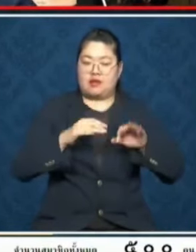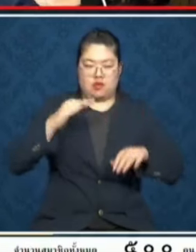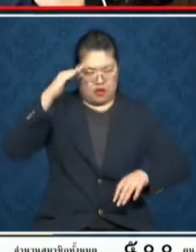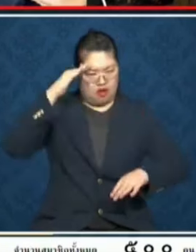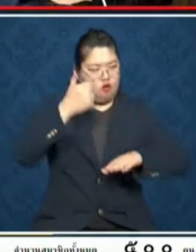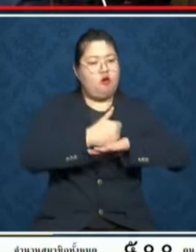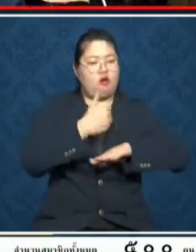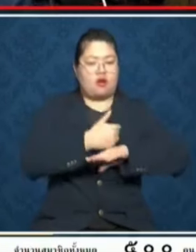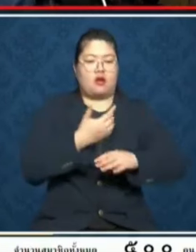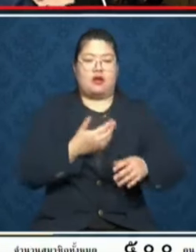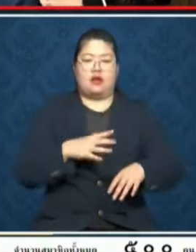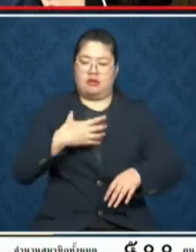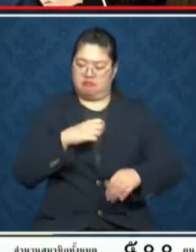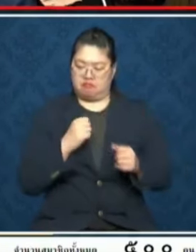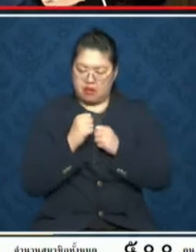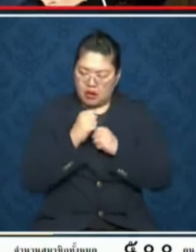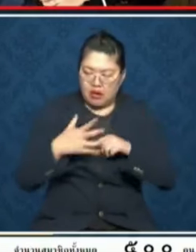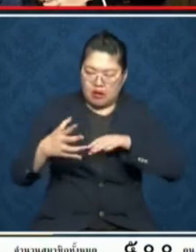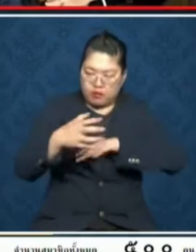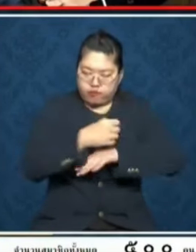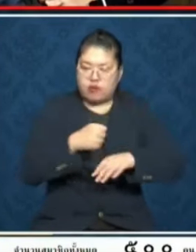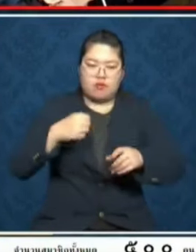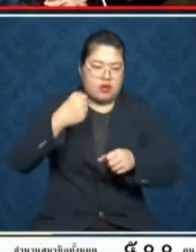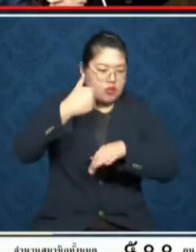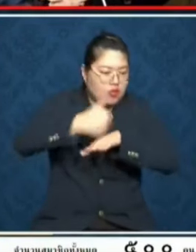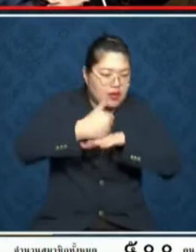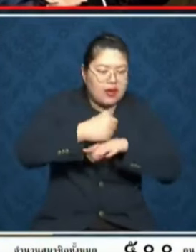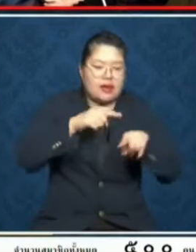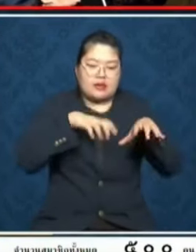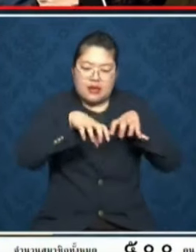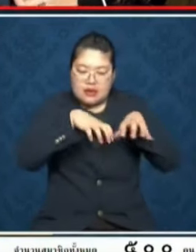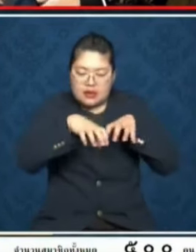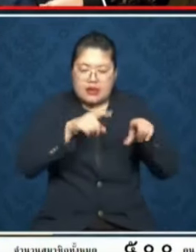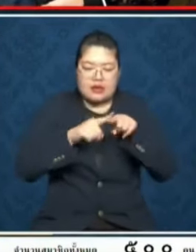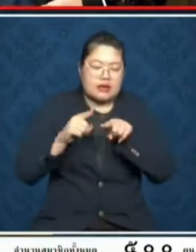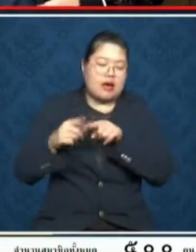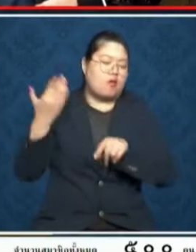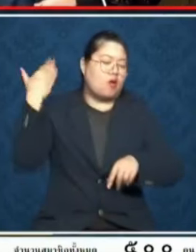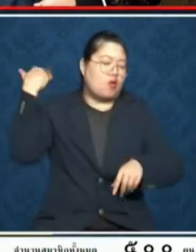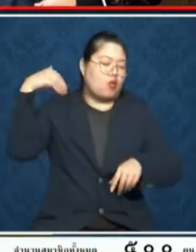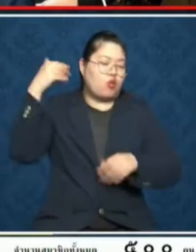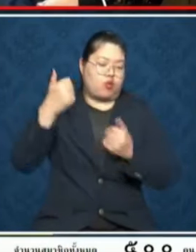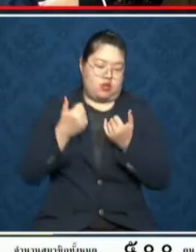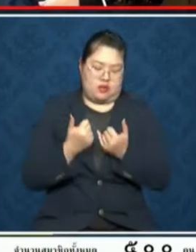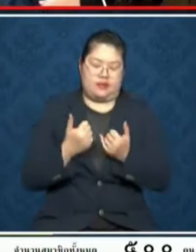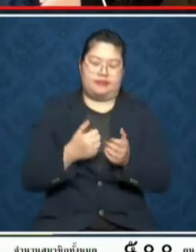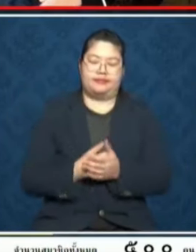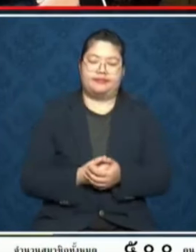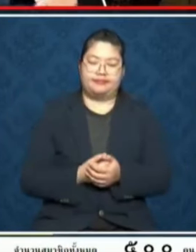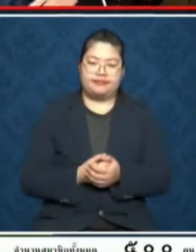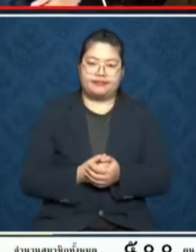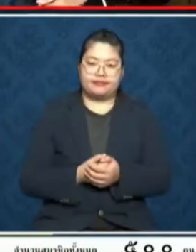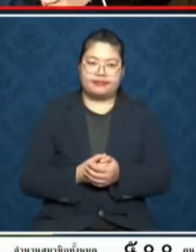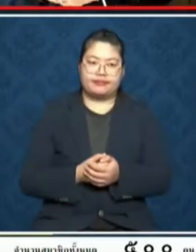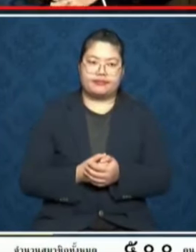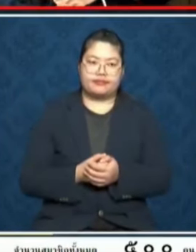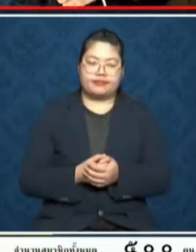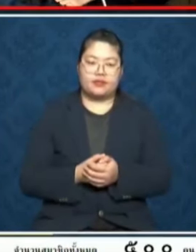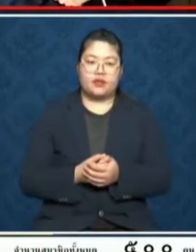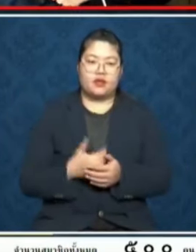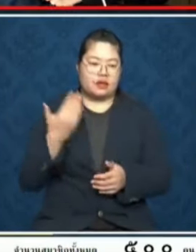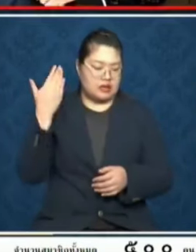องทัพพยายามที่จะเข้าไปมีส่วนเกี่ยวข้องเสมอไม่ว่าจะในยุคใดท่านประธานคะหลังรัฐ